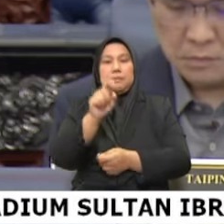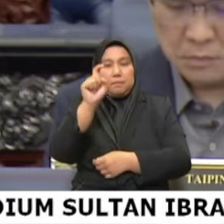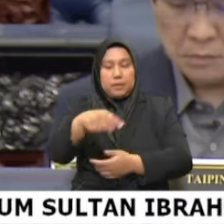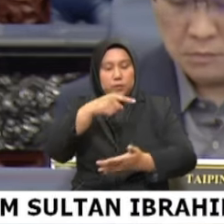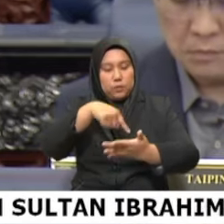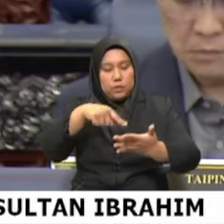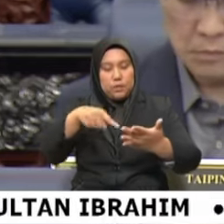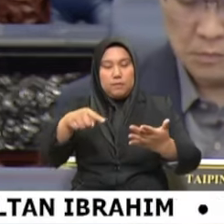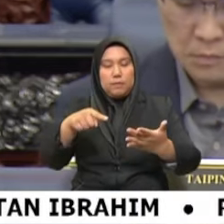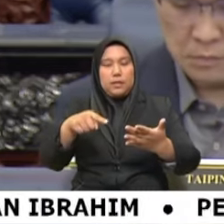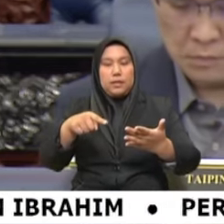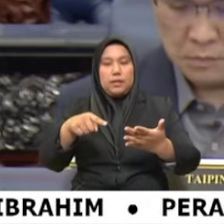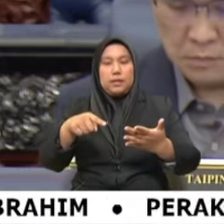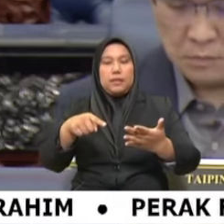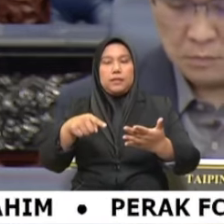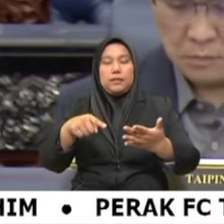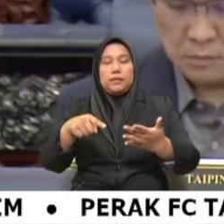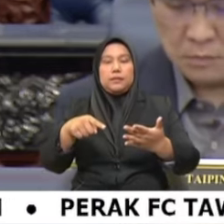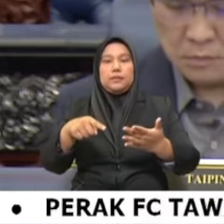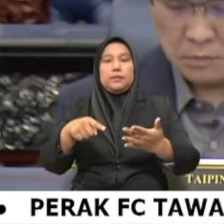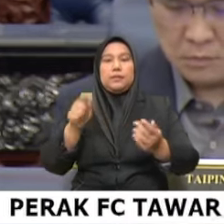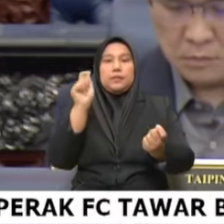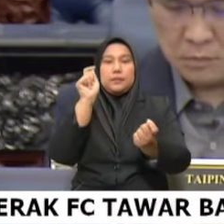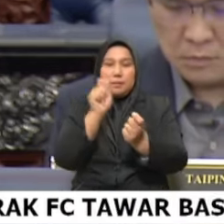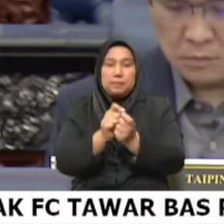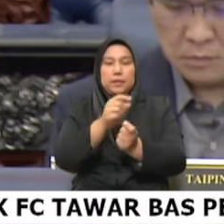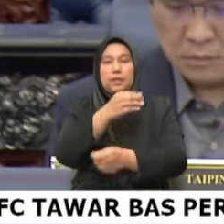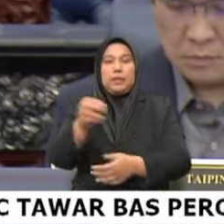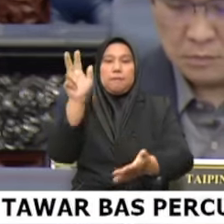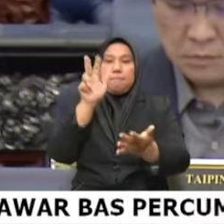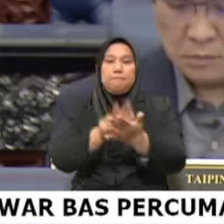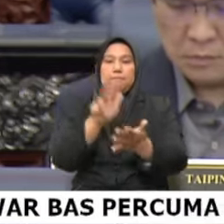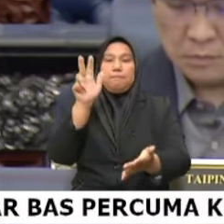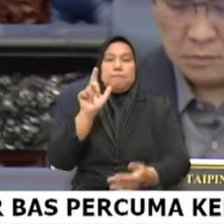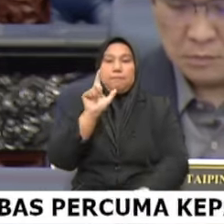semakan fakta yang lebih tepat dan sahih. Terima kasih.